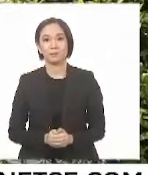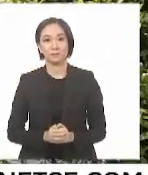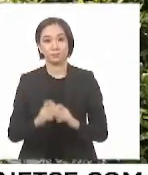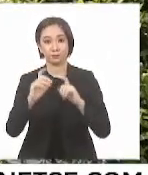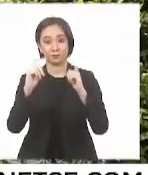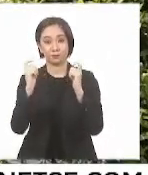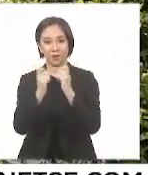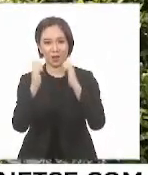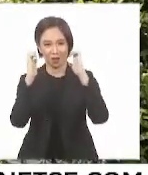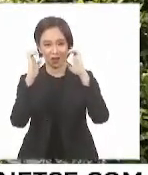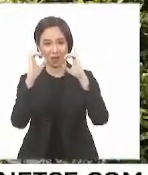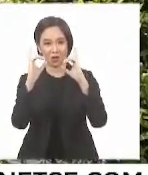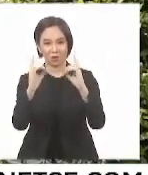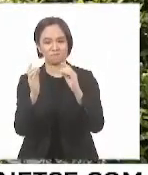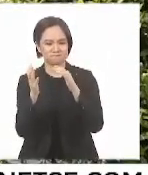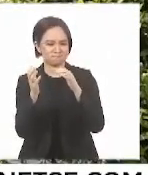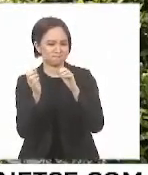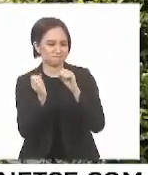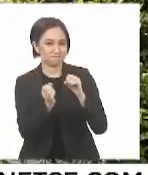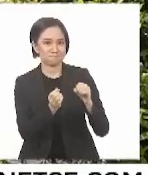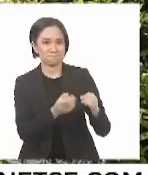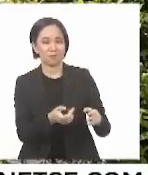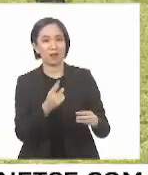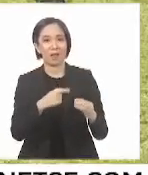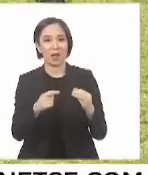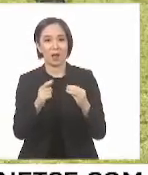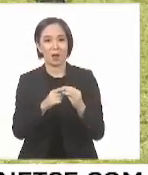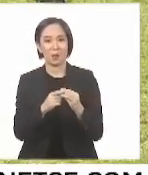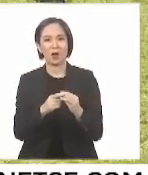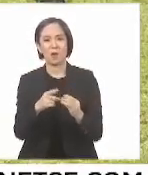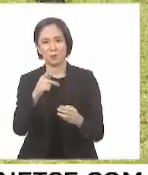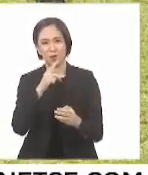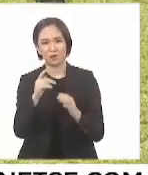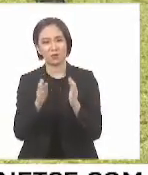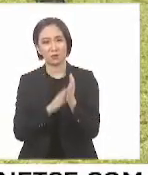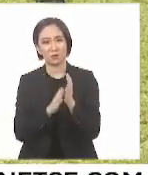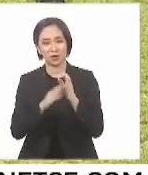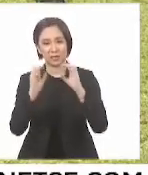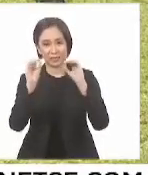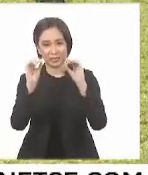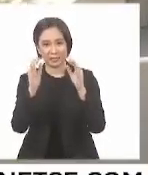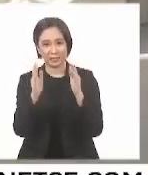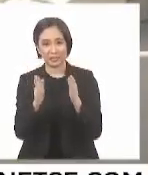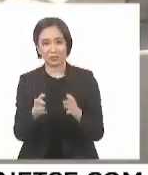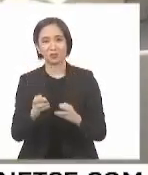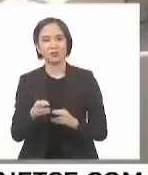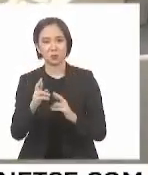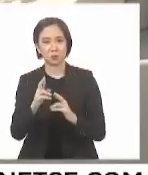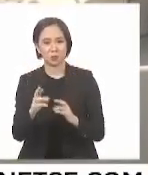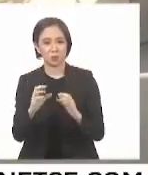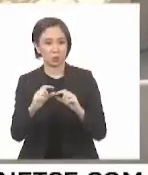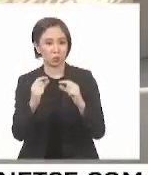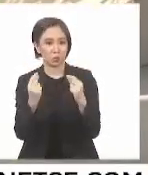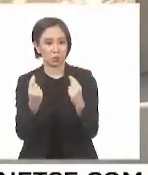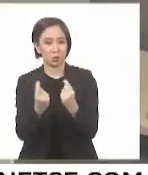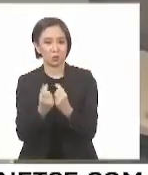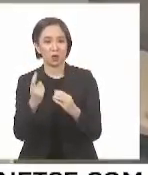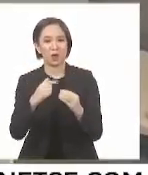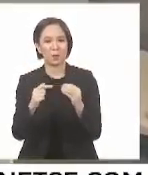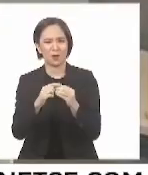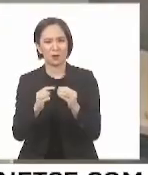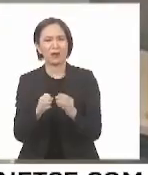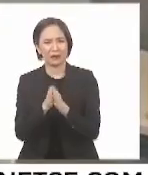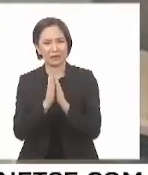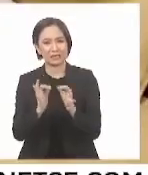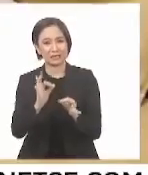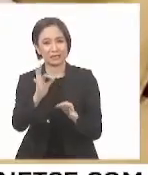Department of Education ang apila ng mga private schools at Teachers Dignity Coalition na ipagpaliban ang pagbubukas ng klase para mas